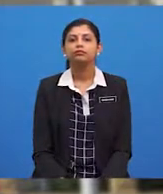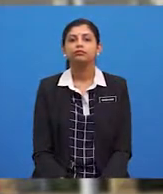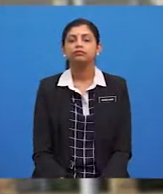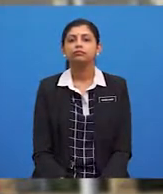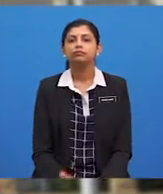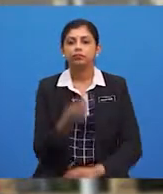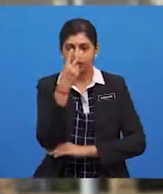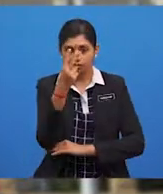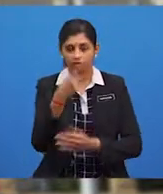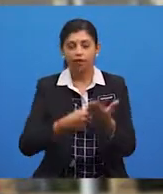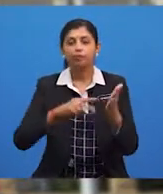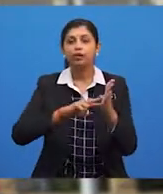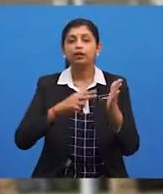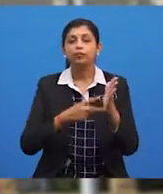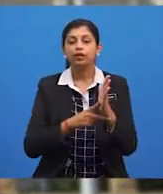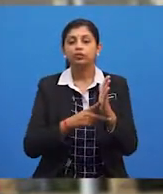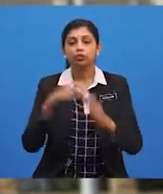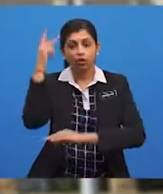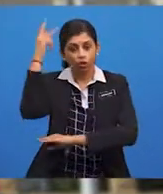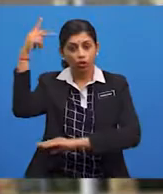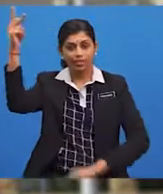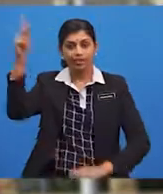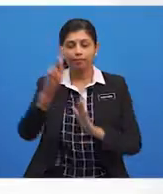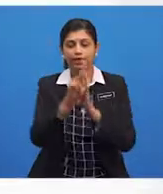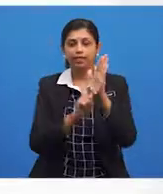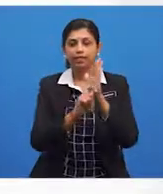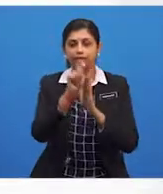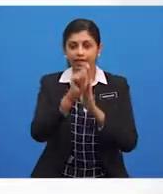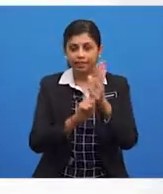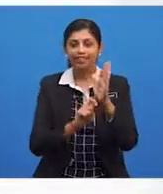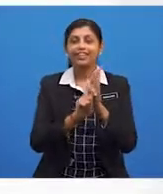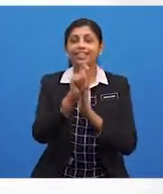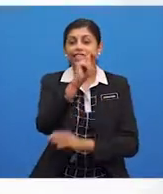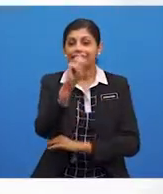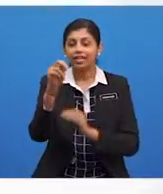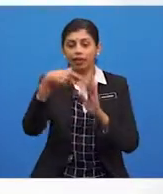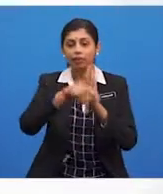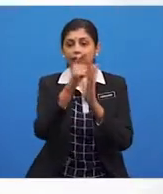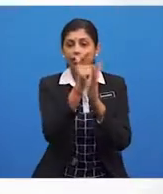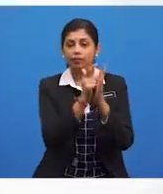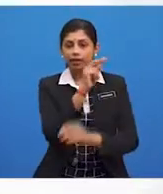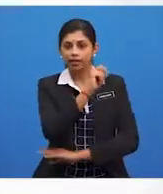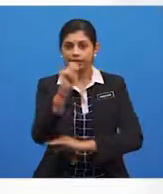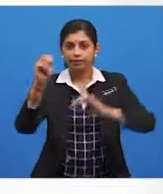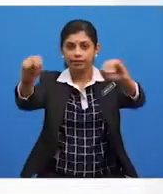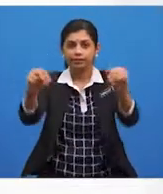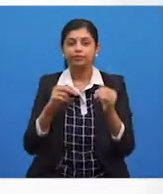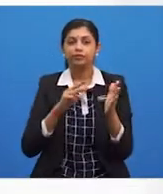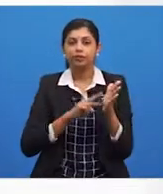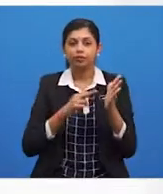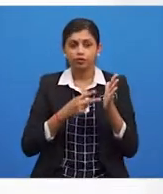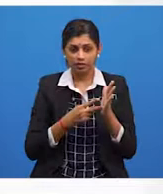dimaksudkan dengan konsep ketertinggian perlembagaan. Konsep ini menyatakan bahawa